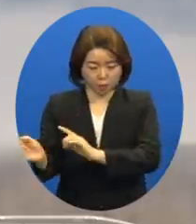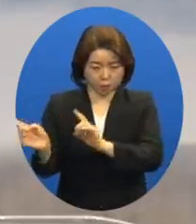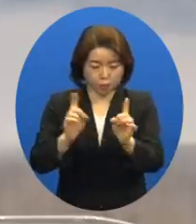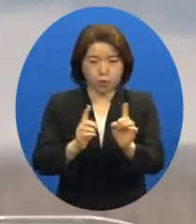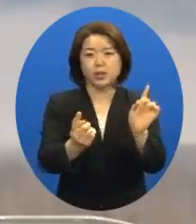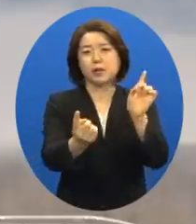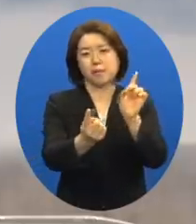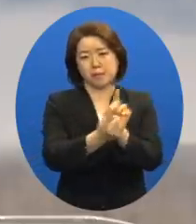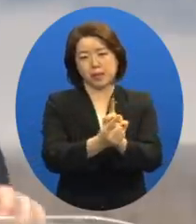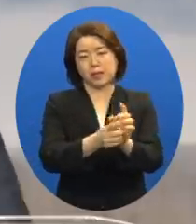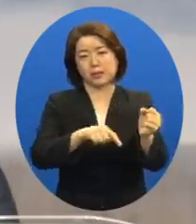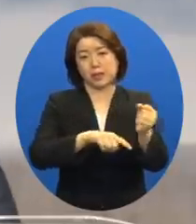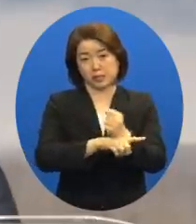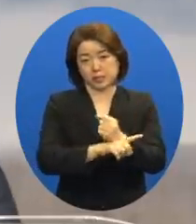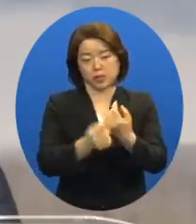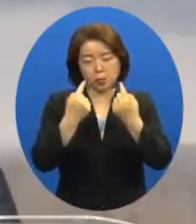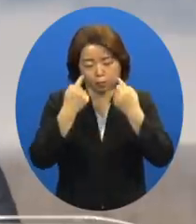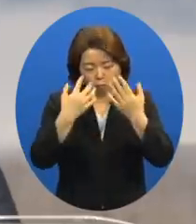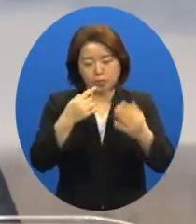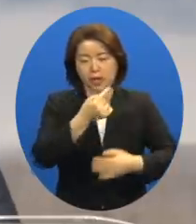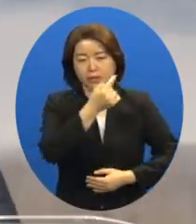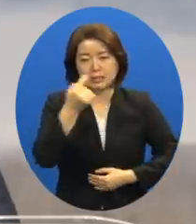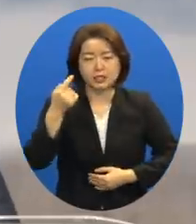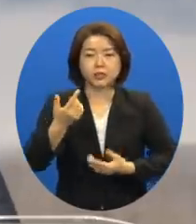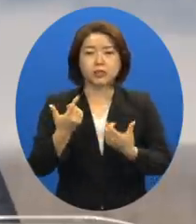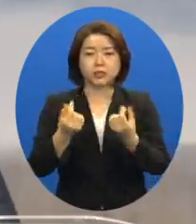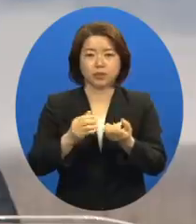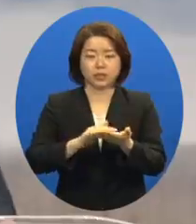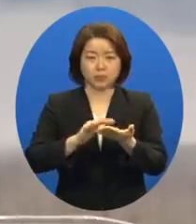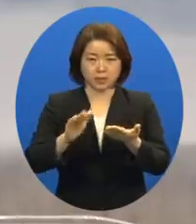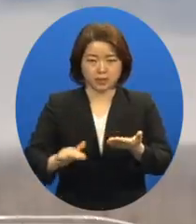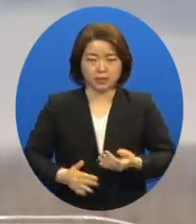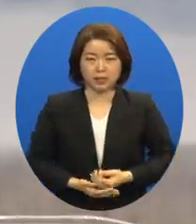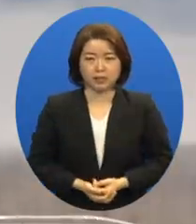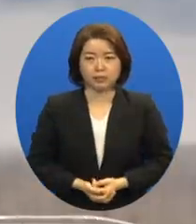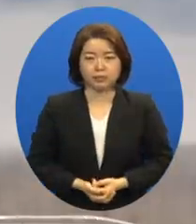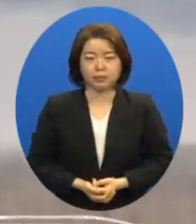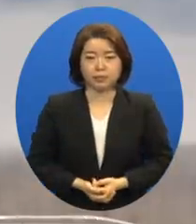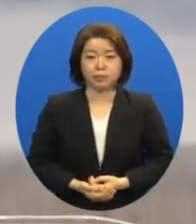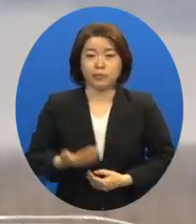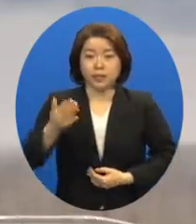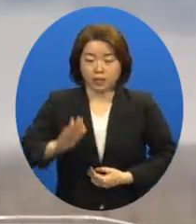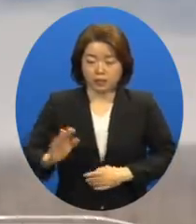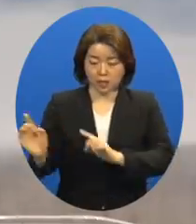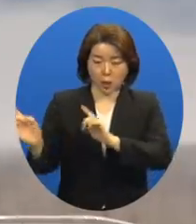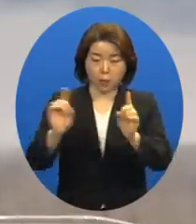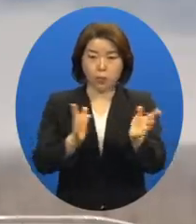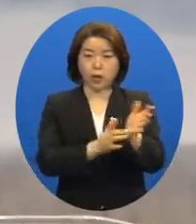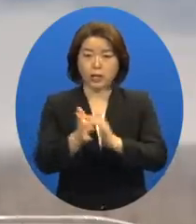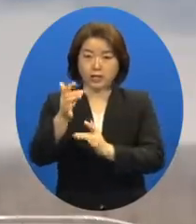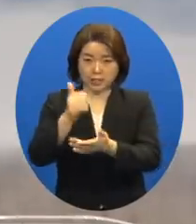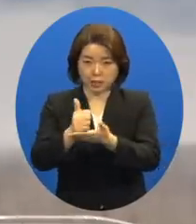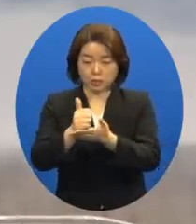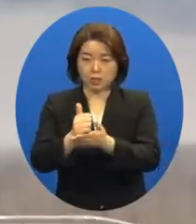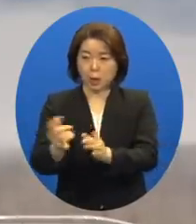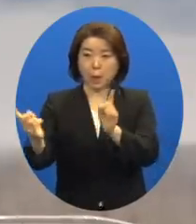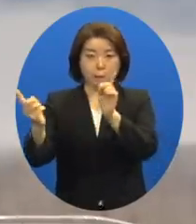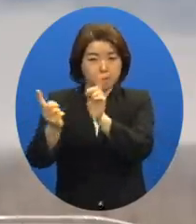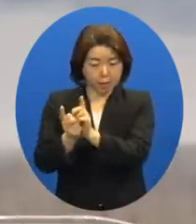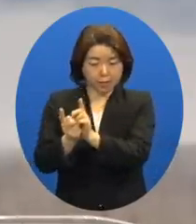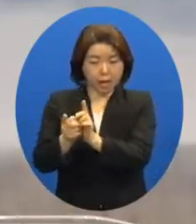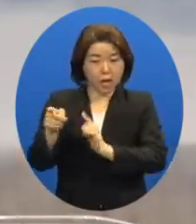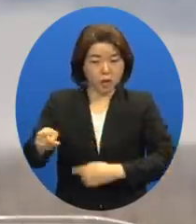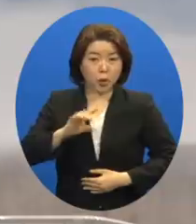만났다는 분명한 증거입니다. 그러나 부활하신 예수님을 만난